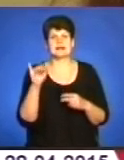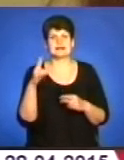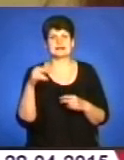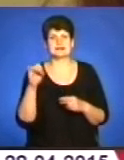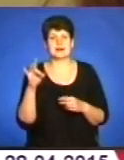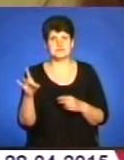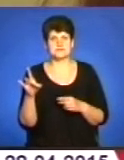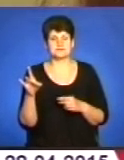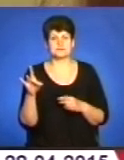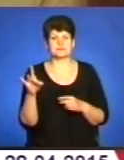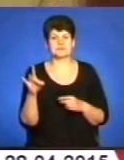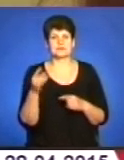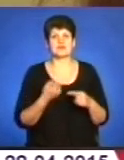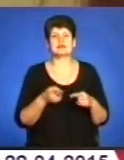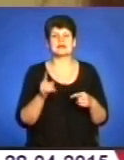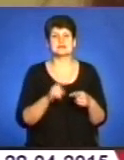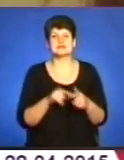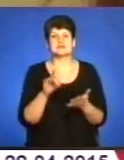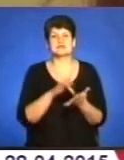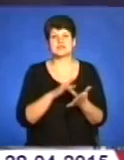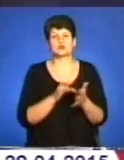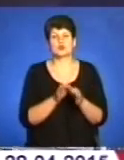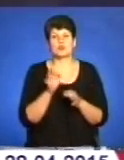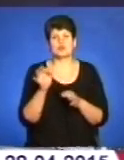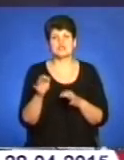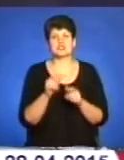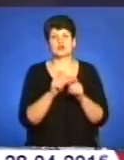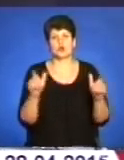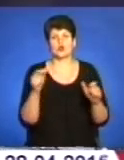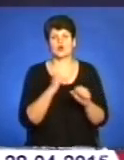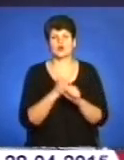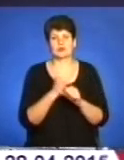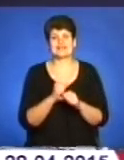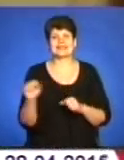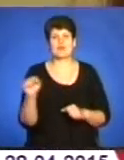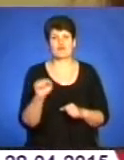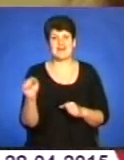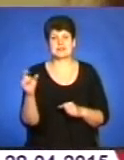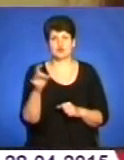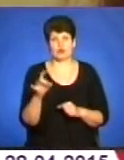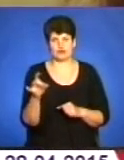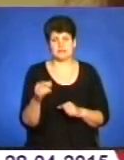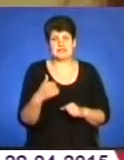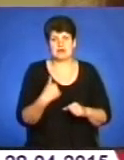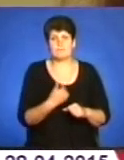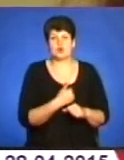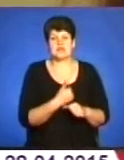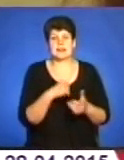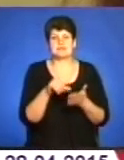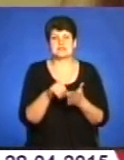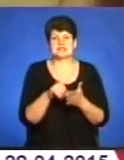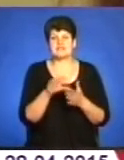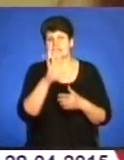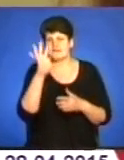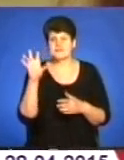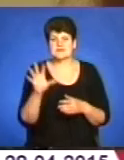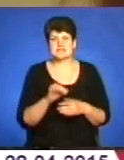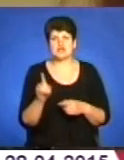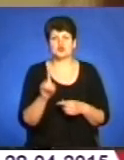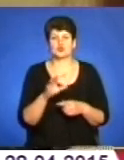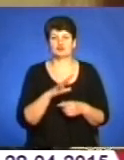самоврядування. Це від Центру позашкільної роботи дітей та юнацтва Теребовлянського району. Я хотіла ніби представити все, що було